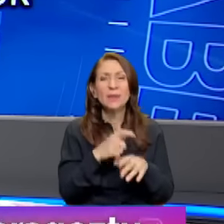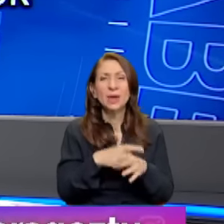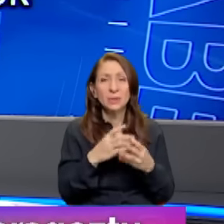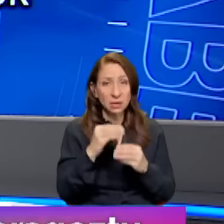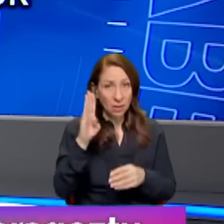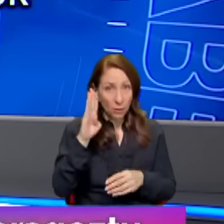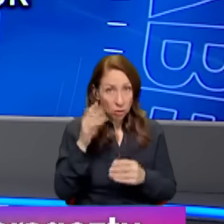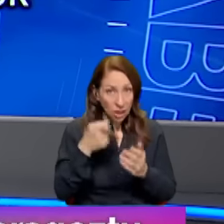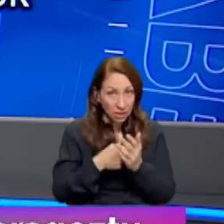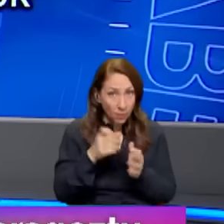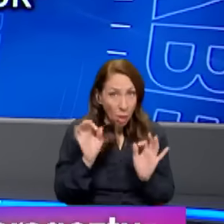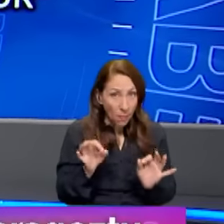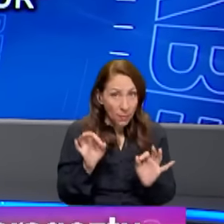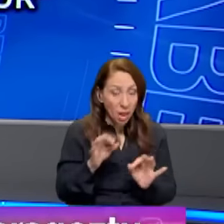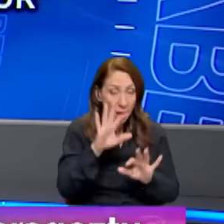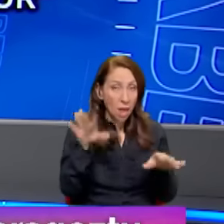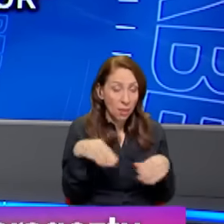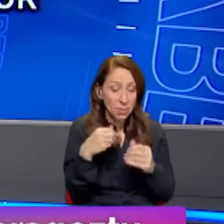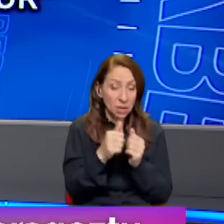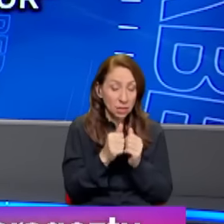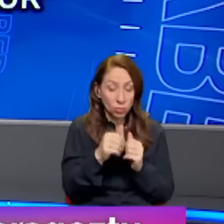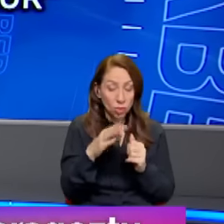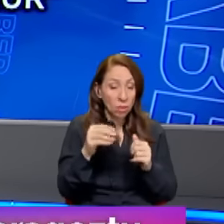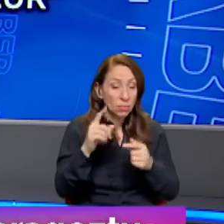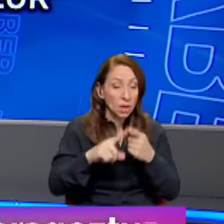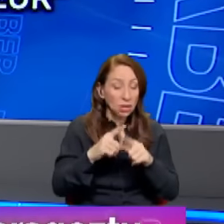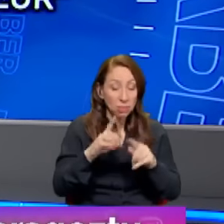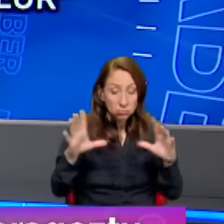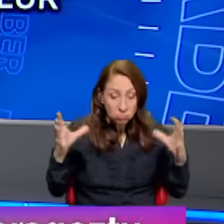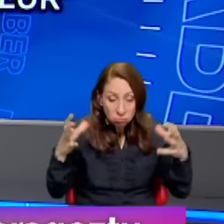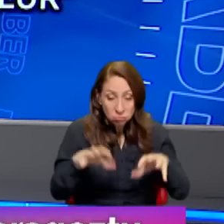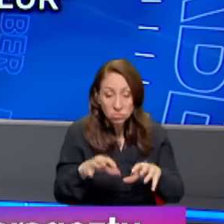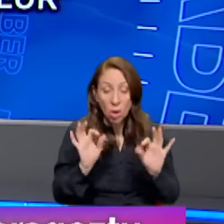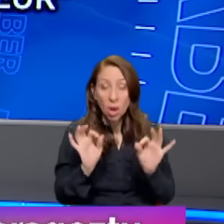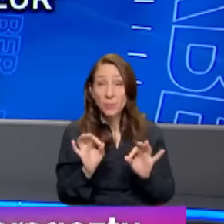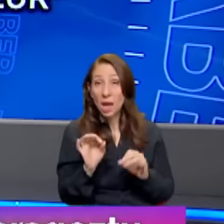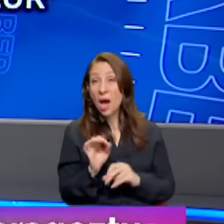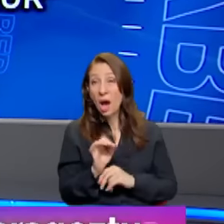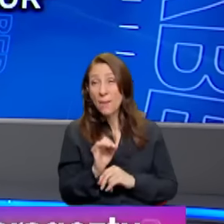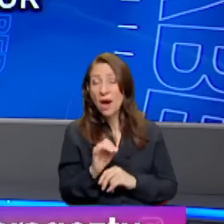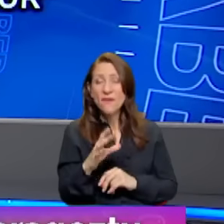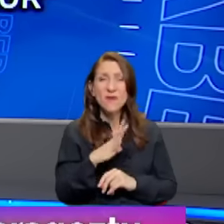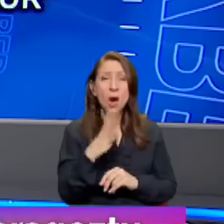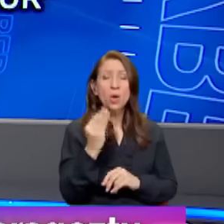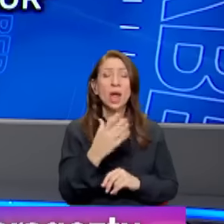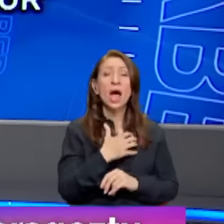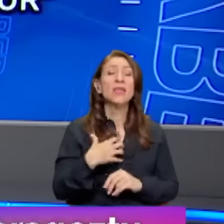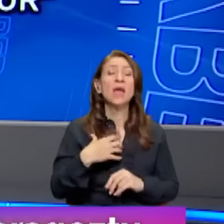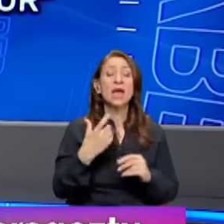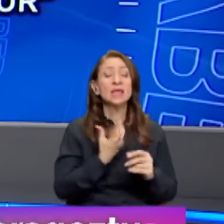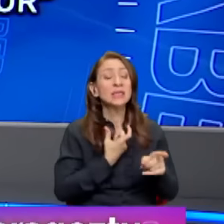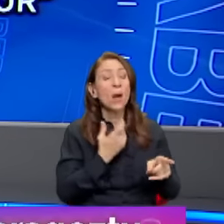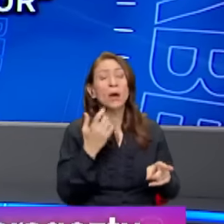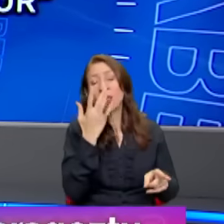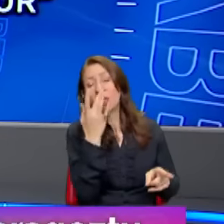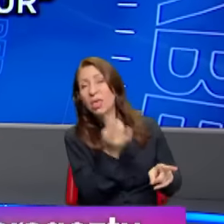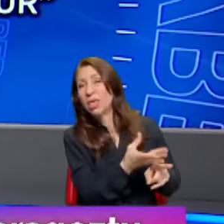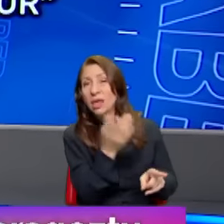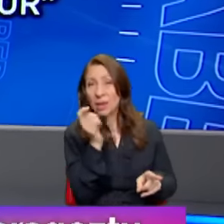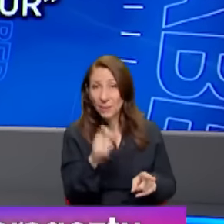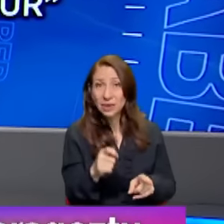demokrasi adına önemli hep birlikte bütün partiler bir adım atsa kıymetli yalnız mevcut anayasaya uyulmaz Ken bir